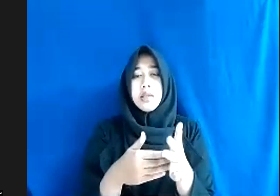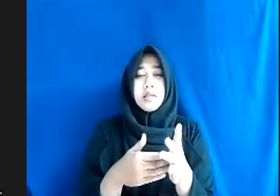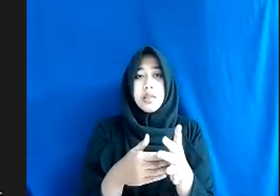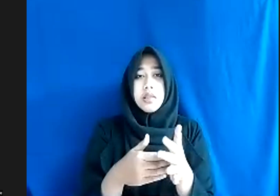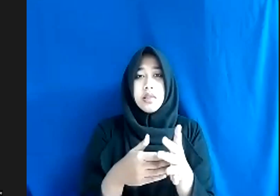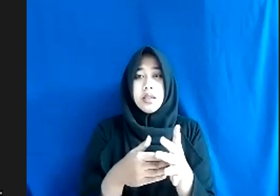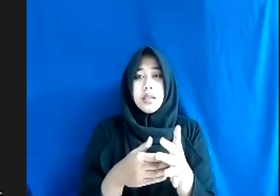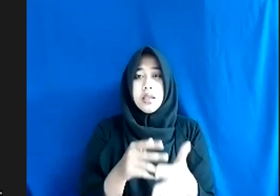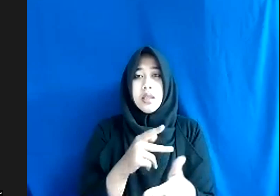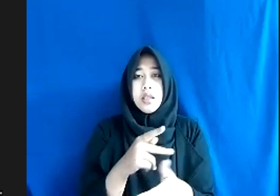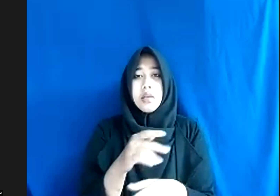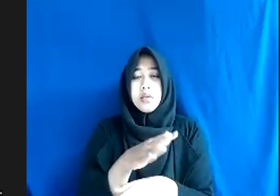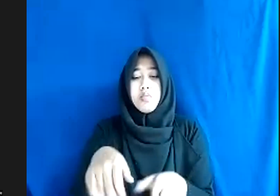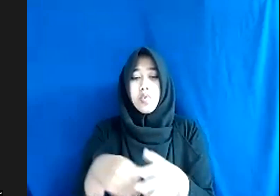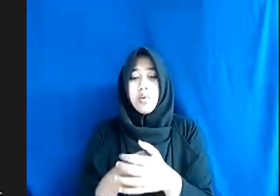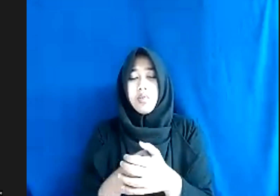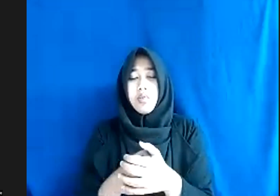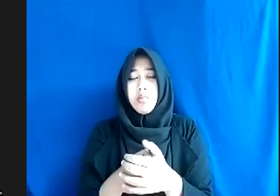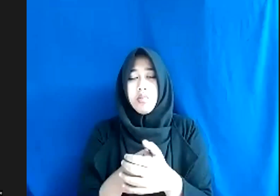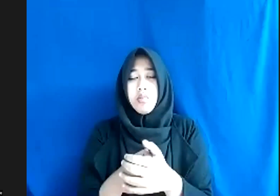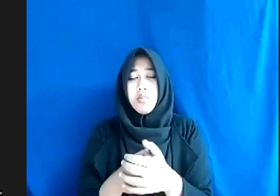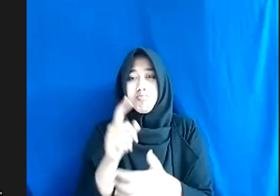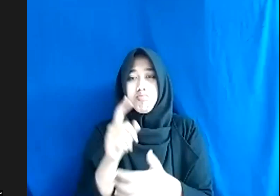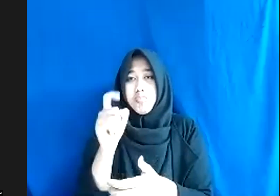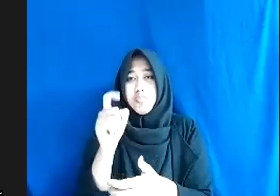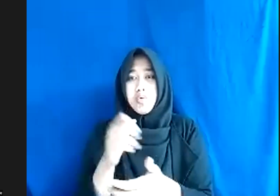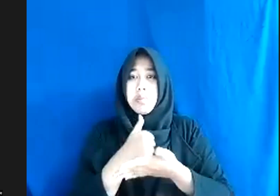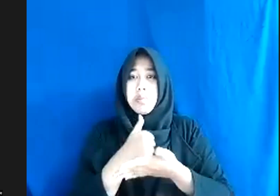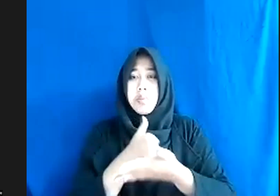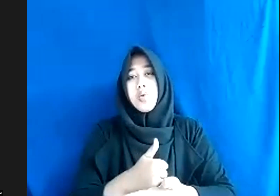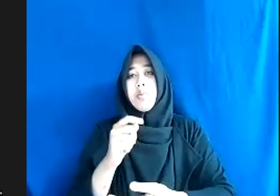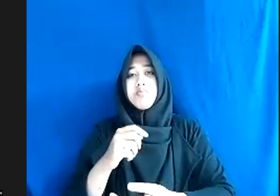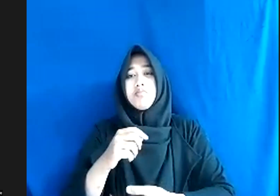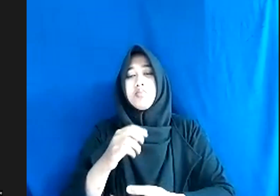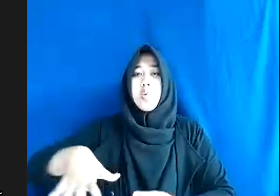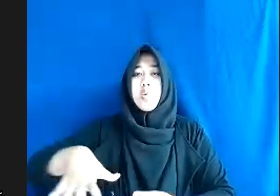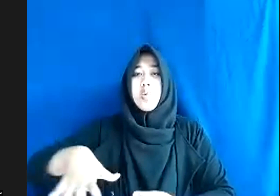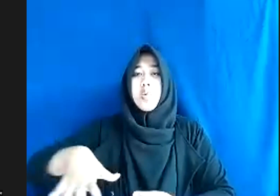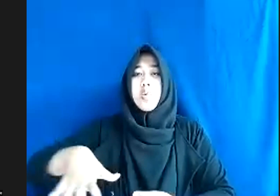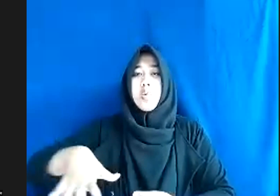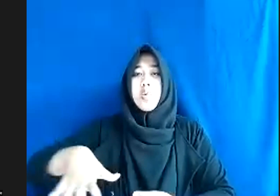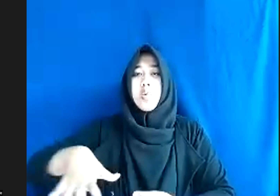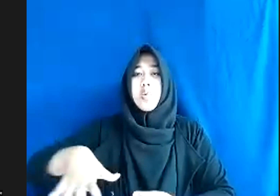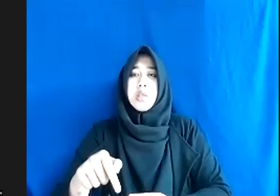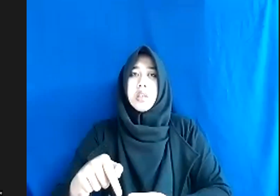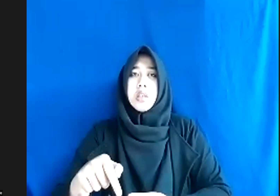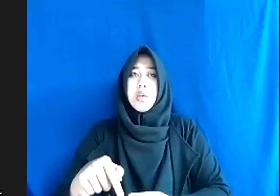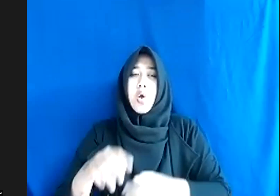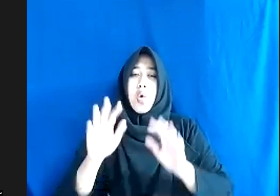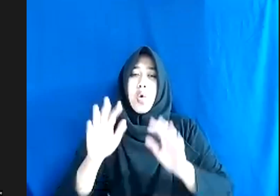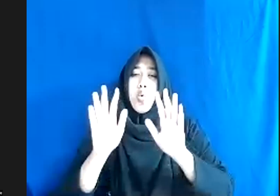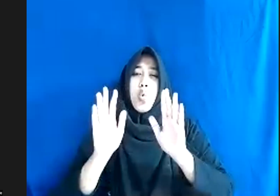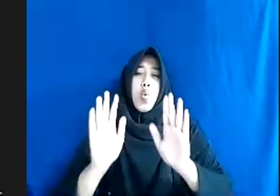memang situasi seperti ini kan luar biasa dan ya kita tidak punya pengalaman